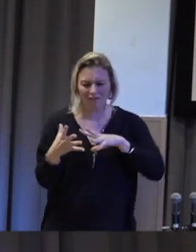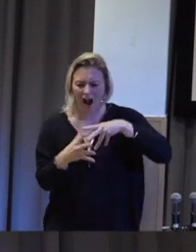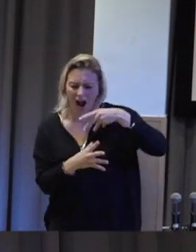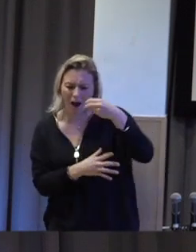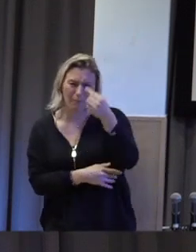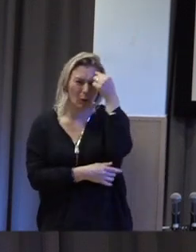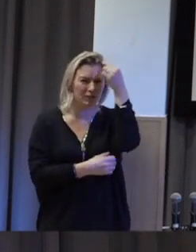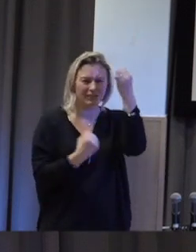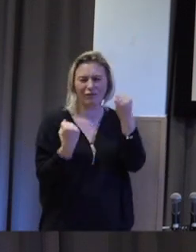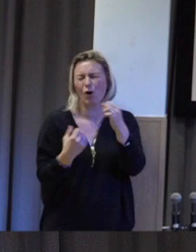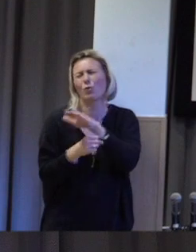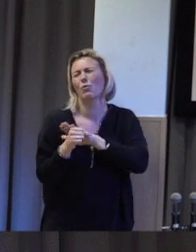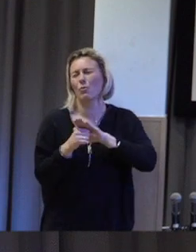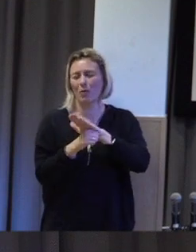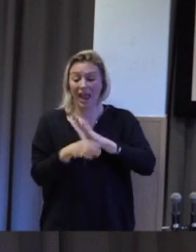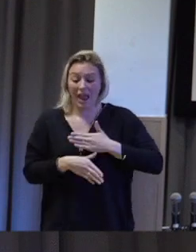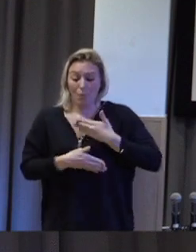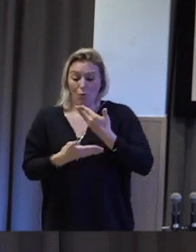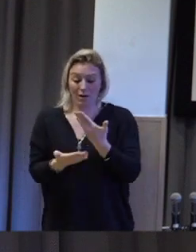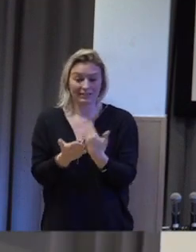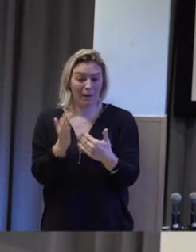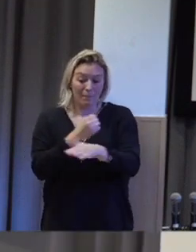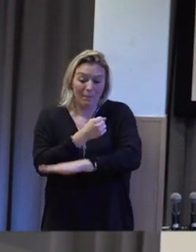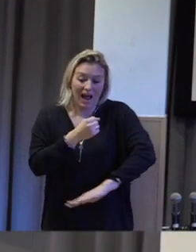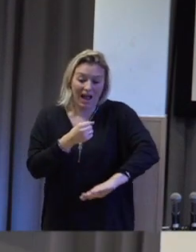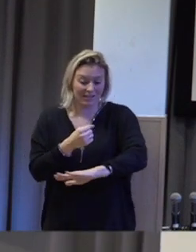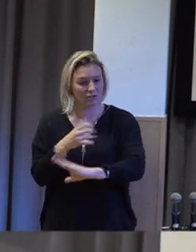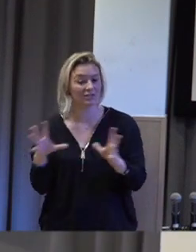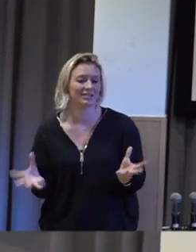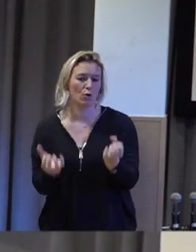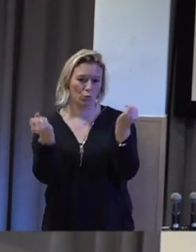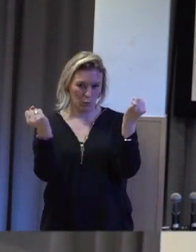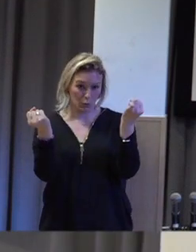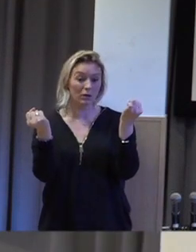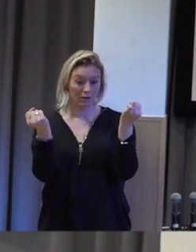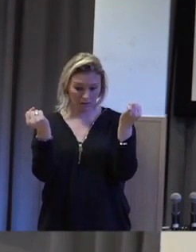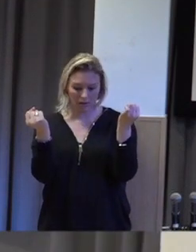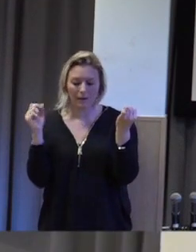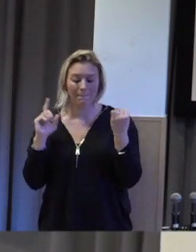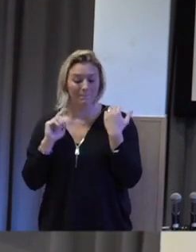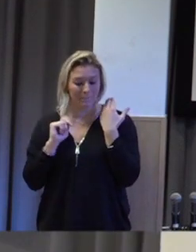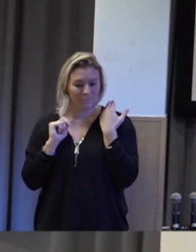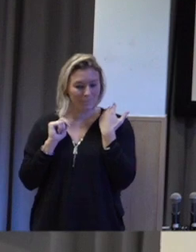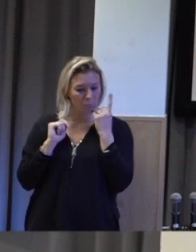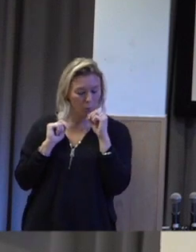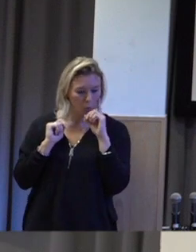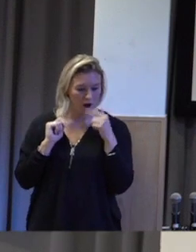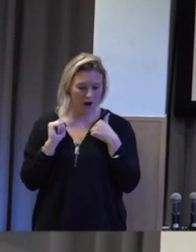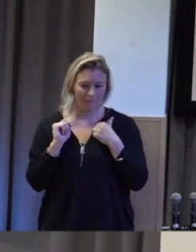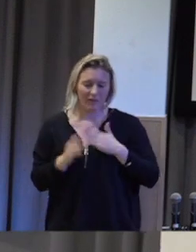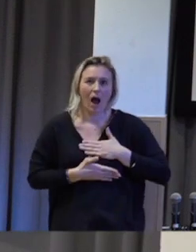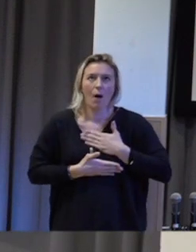pensée, est déjà la base du salut. Car tu commences, je dirais, à entrer dans